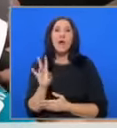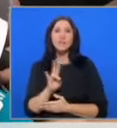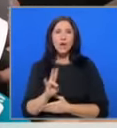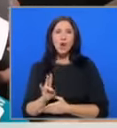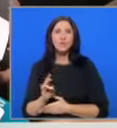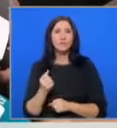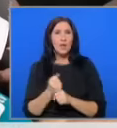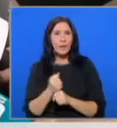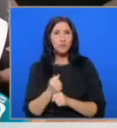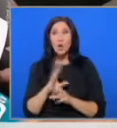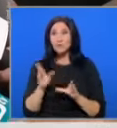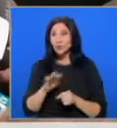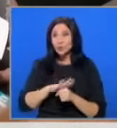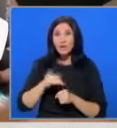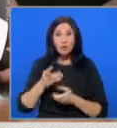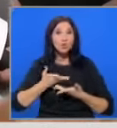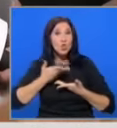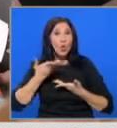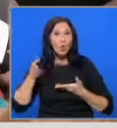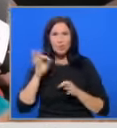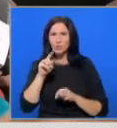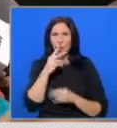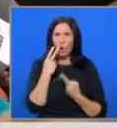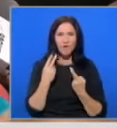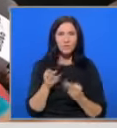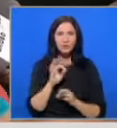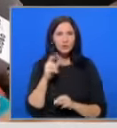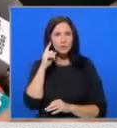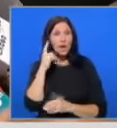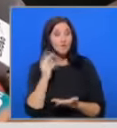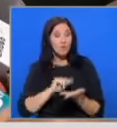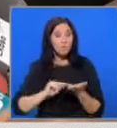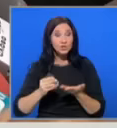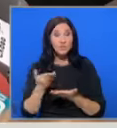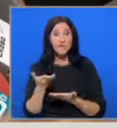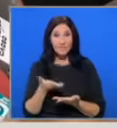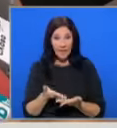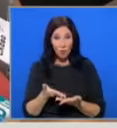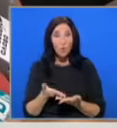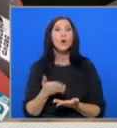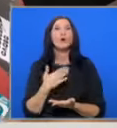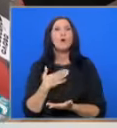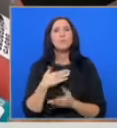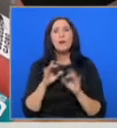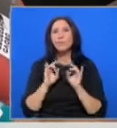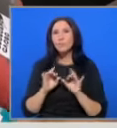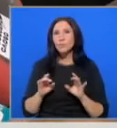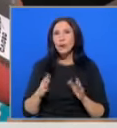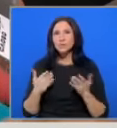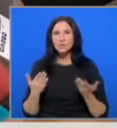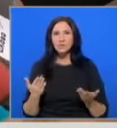но и всички се позовават на този доклад. Никой не го е виждал, никой не знае какво пише в него. Има информация,